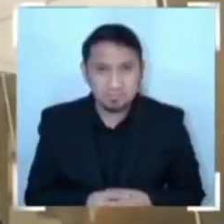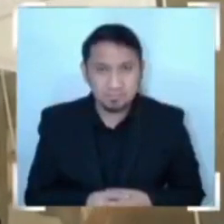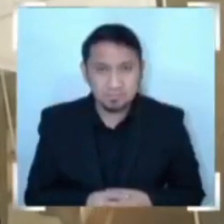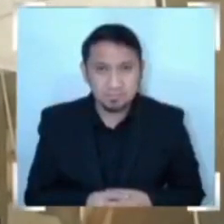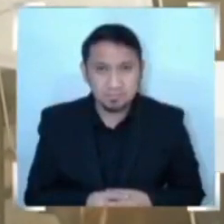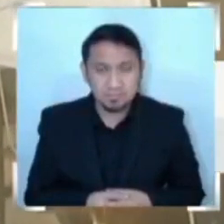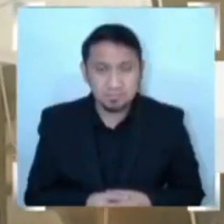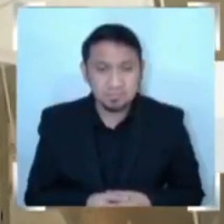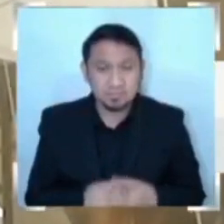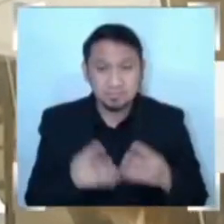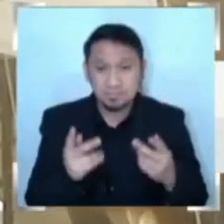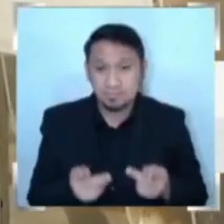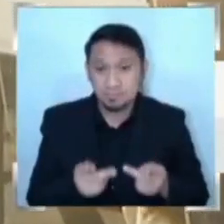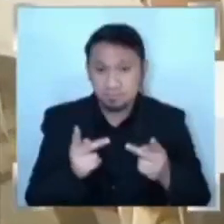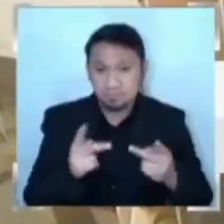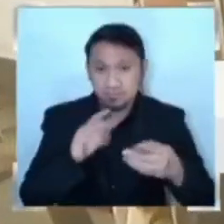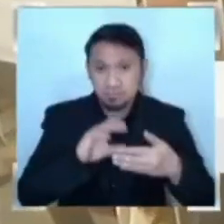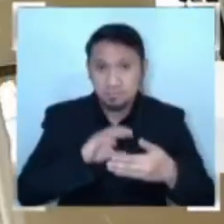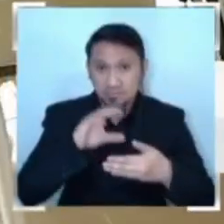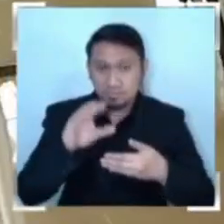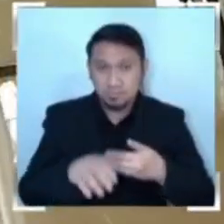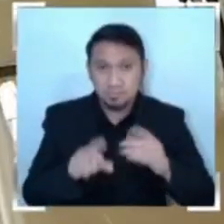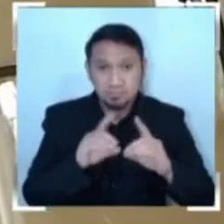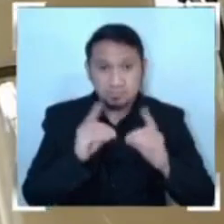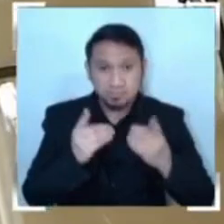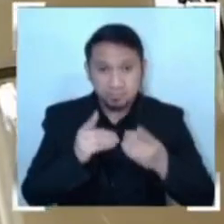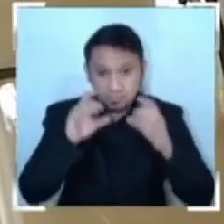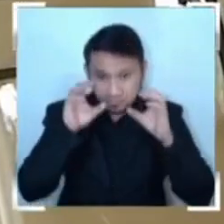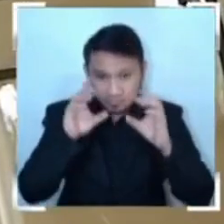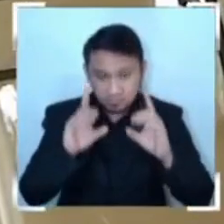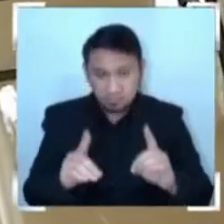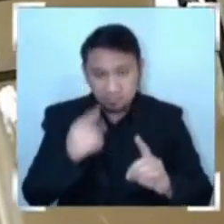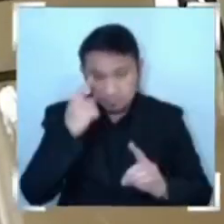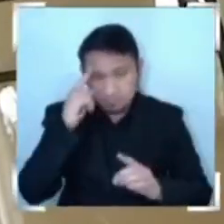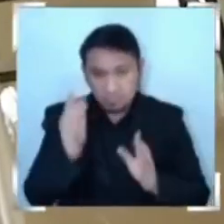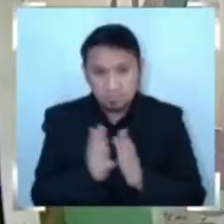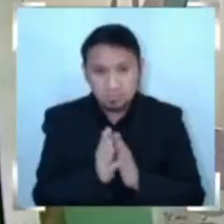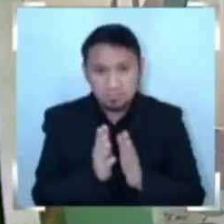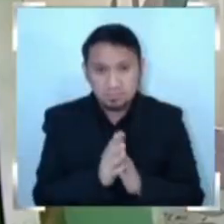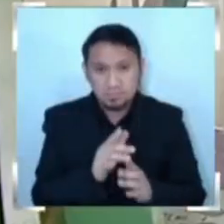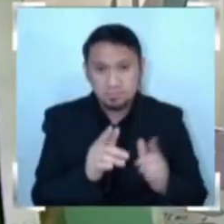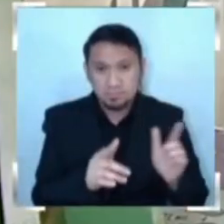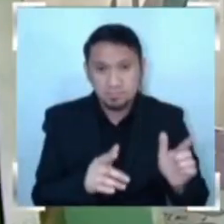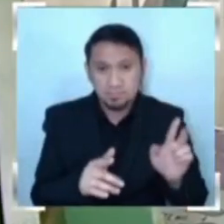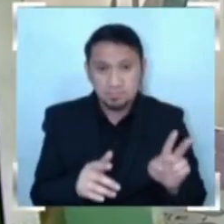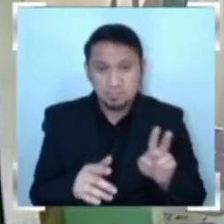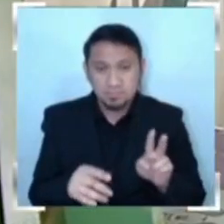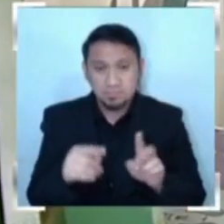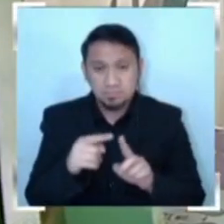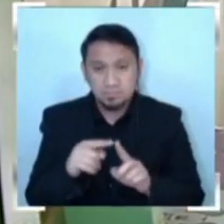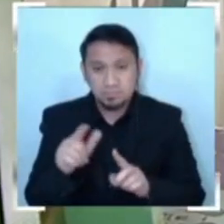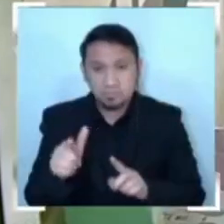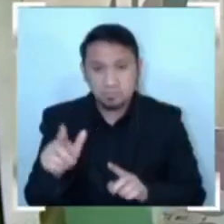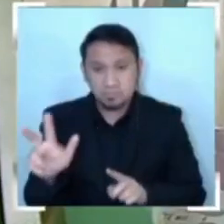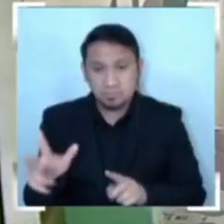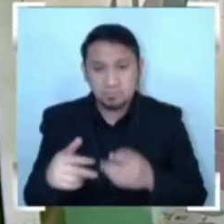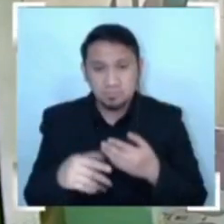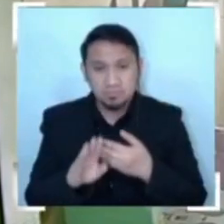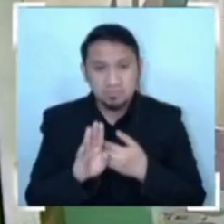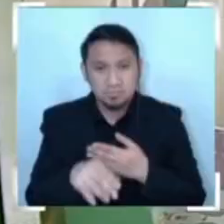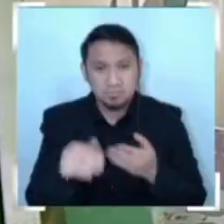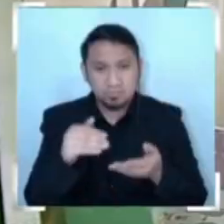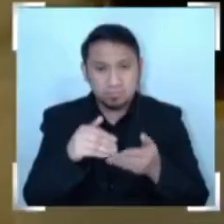Sa proposed calendar ng Department of Education sa school year 2022 to 2023, balik eskwela ang mga mag-aaral sa